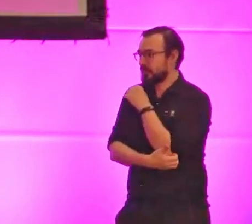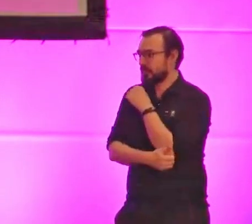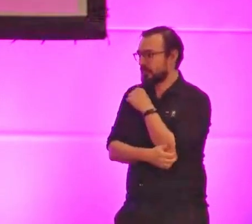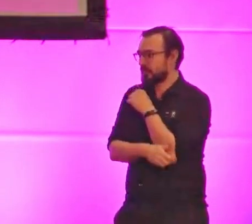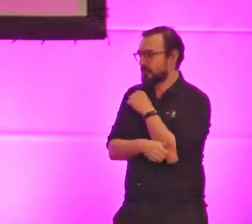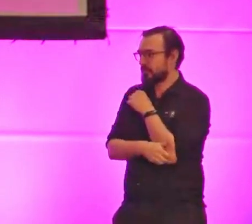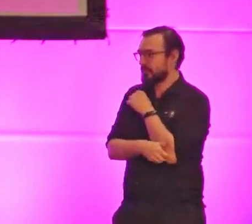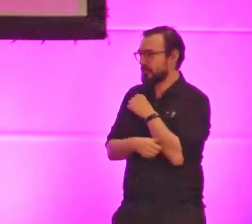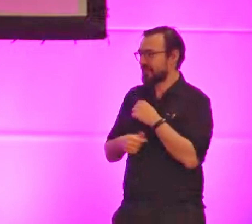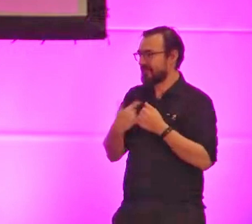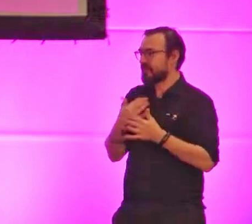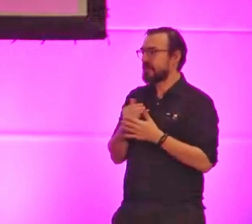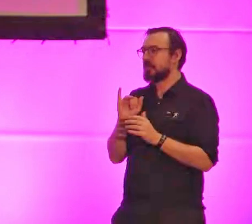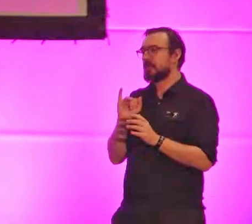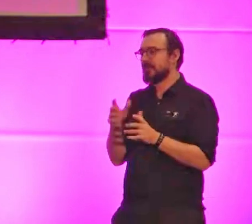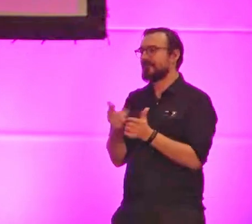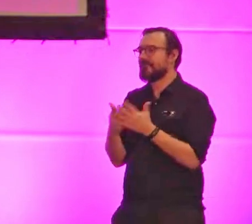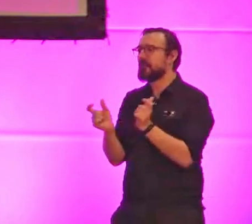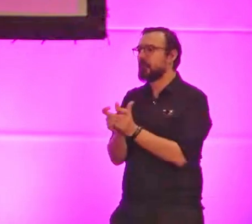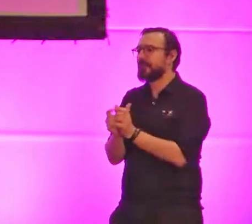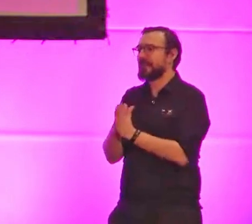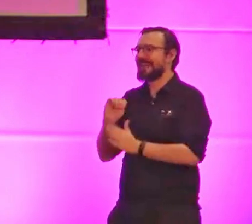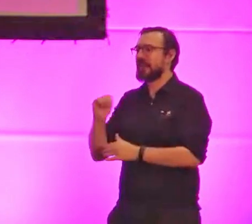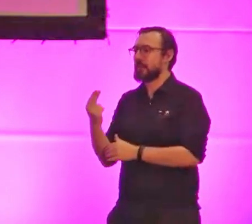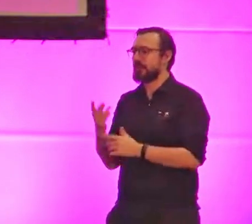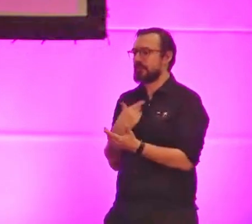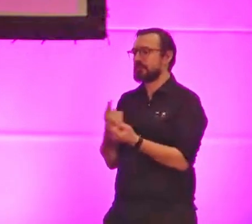flera möten med i EU.